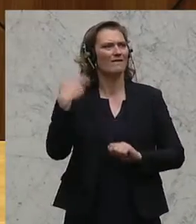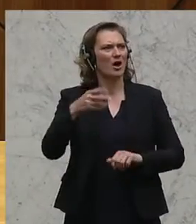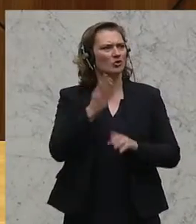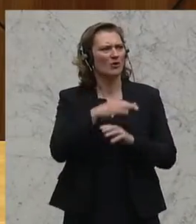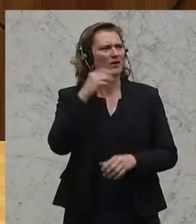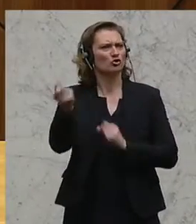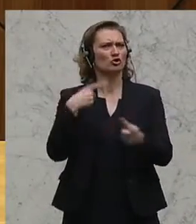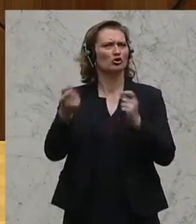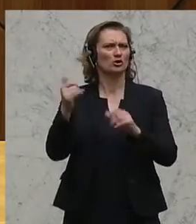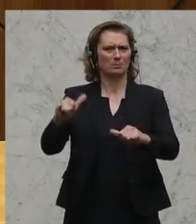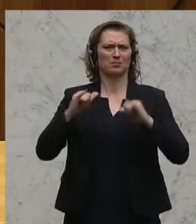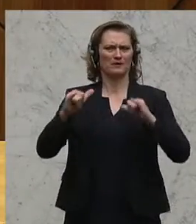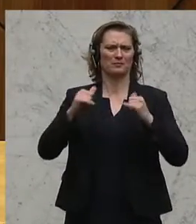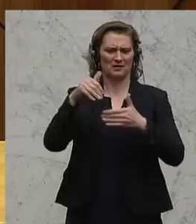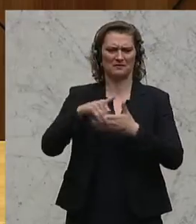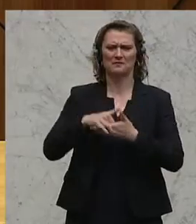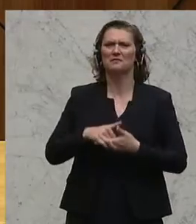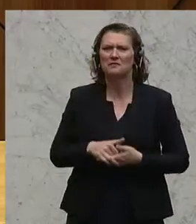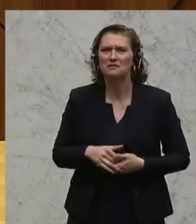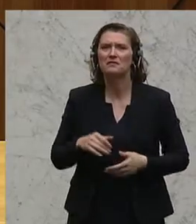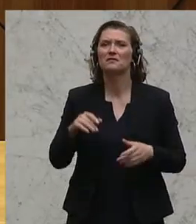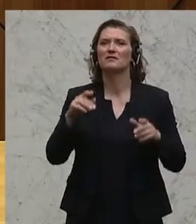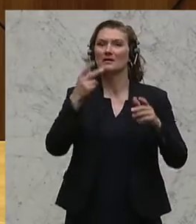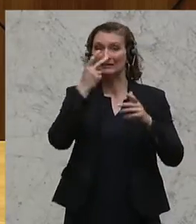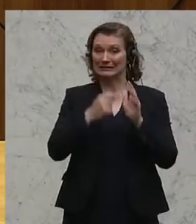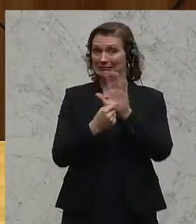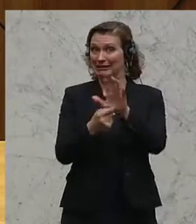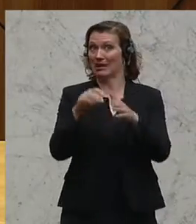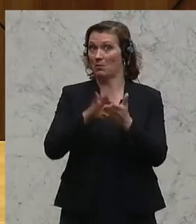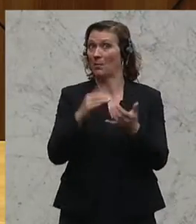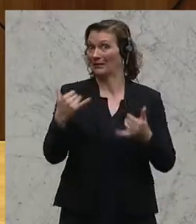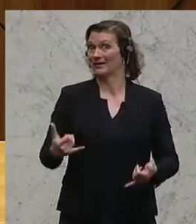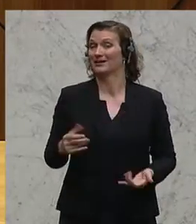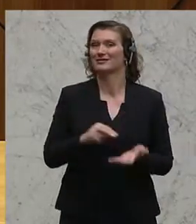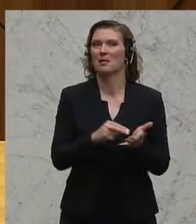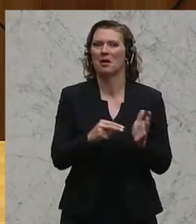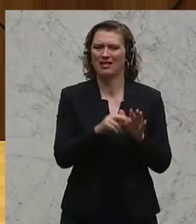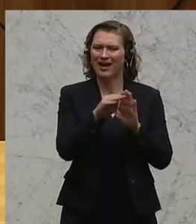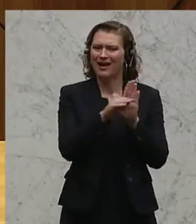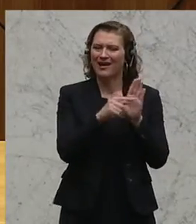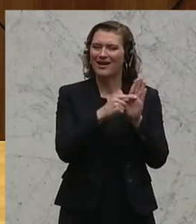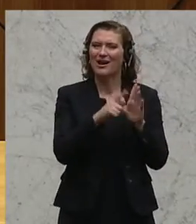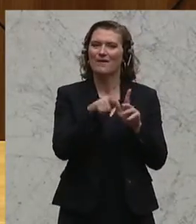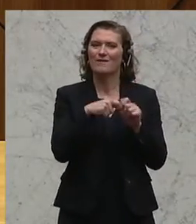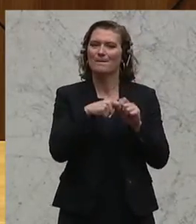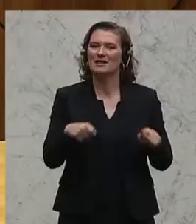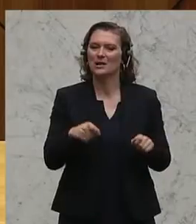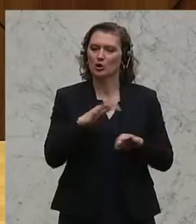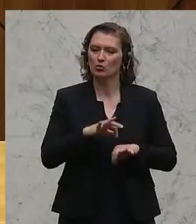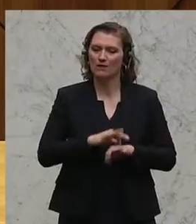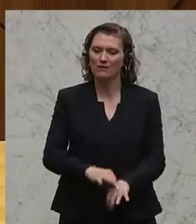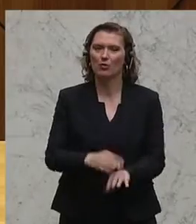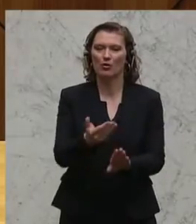an uns herangetragen worden, die aufzeigen, dass die derzeit vorgesehene Regelung der verbindlichen Durchführung